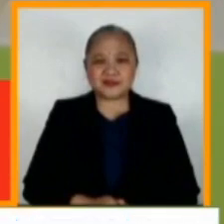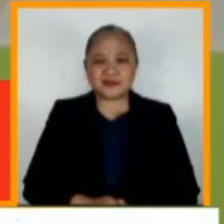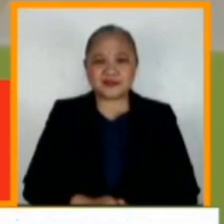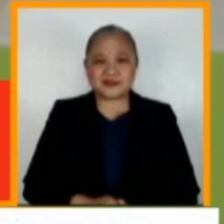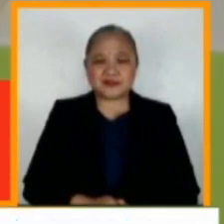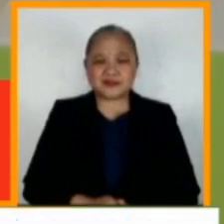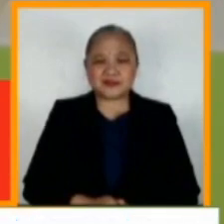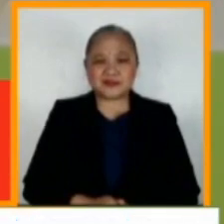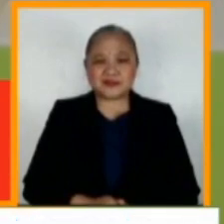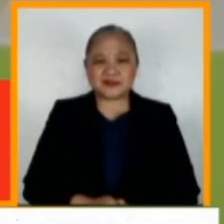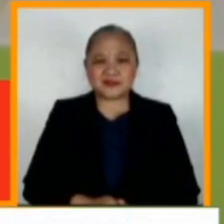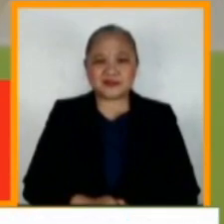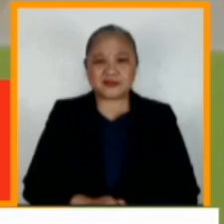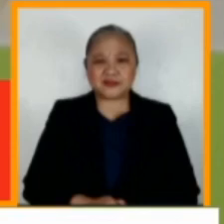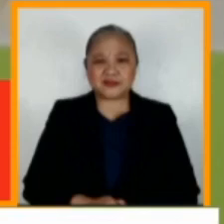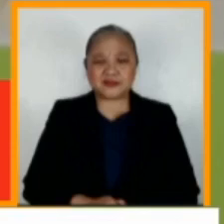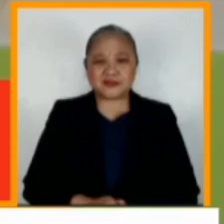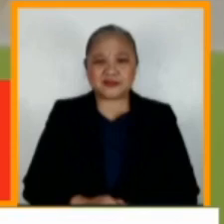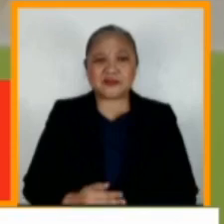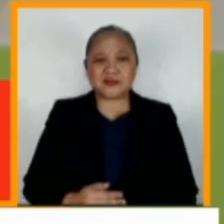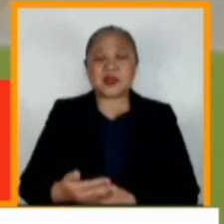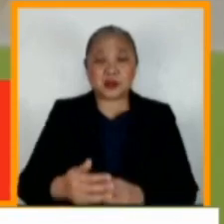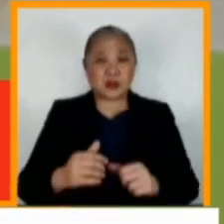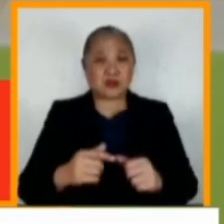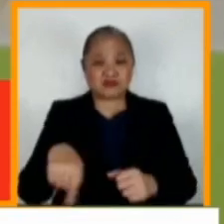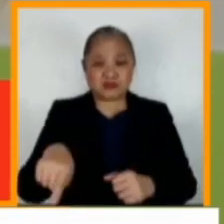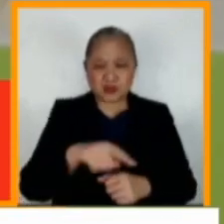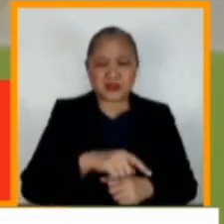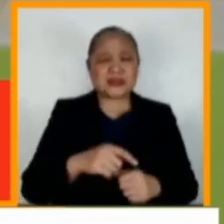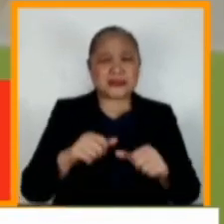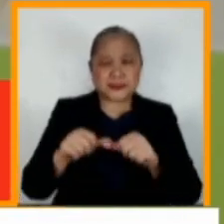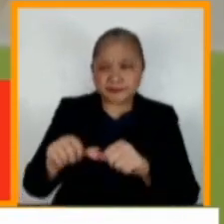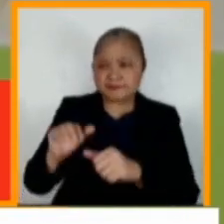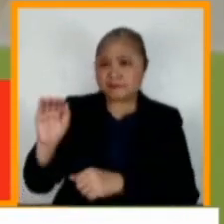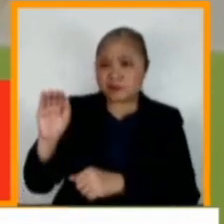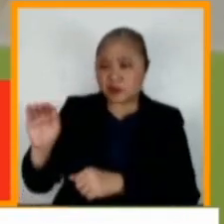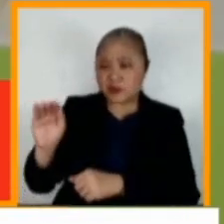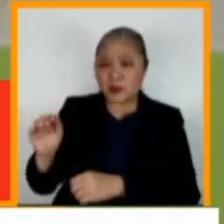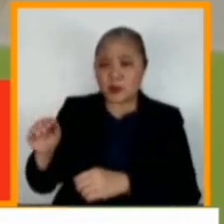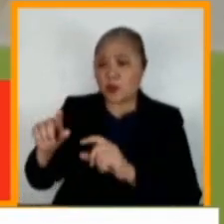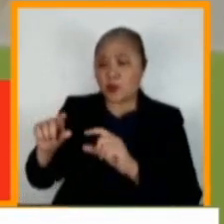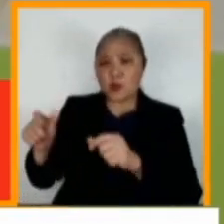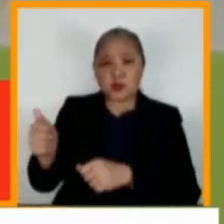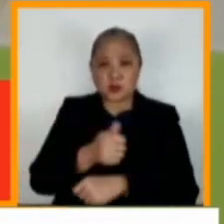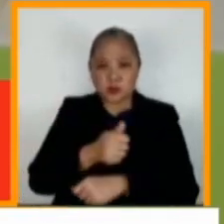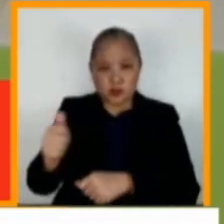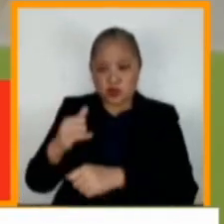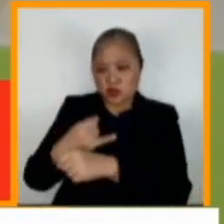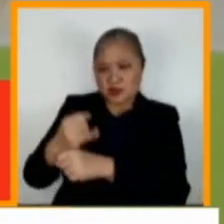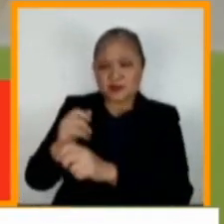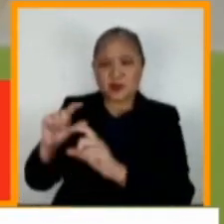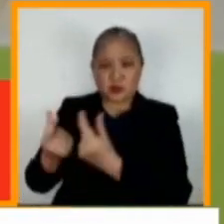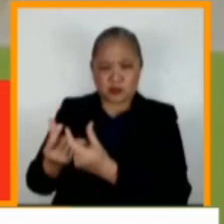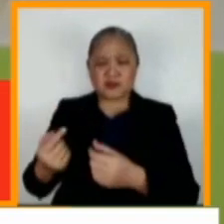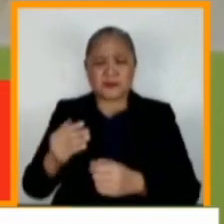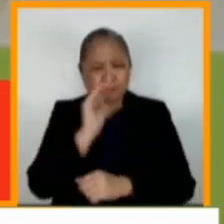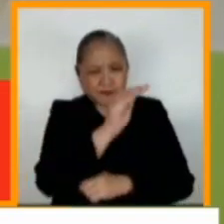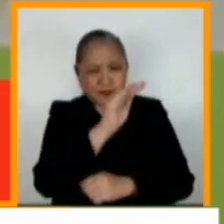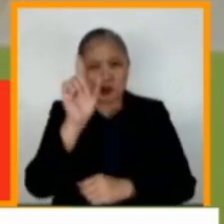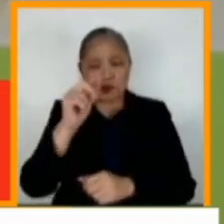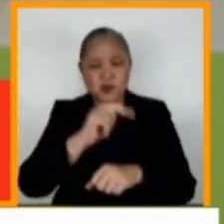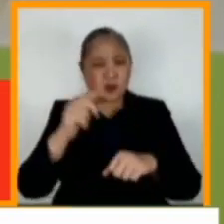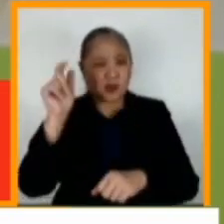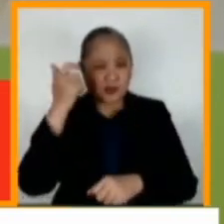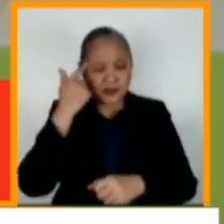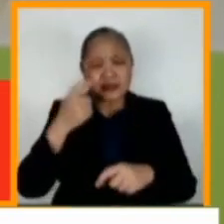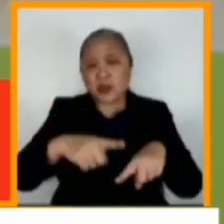Maris, patuloy pa rin ang panawagan ng transport sectors na suspindihin na ng national government ang VAT at excise tax sa